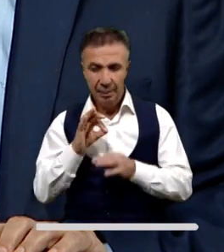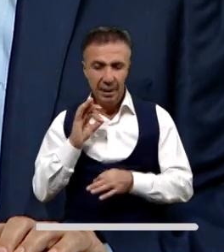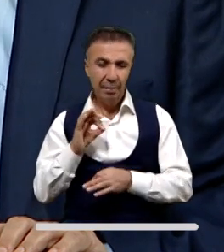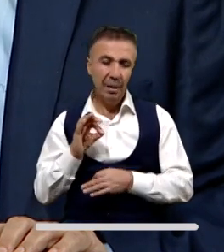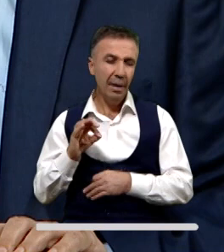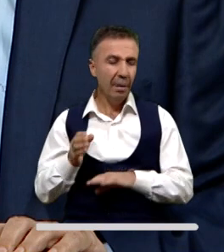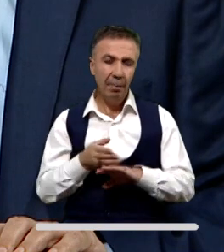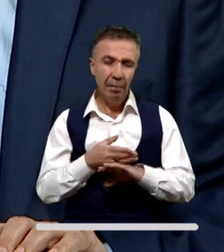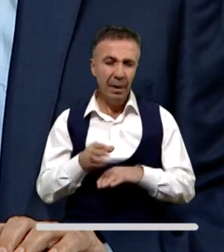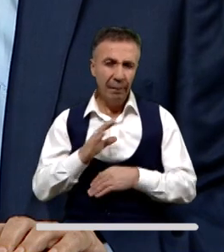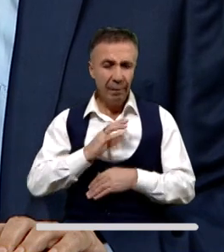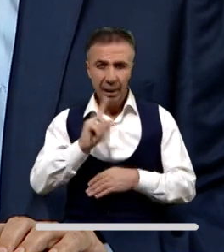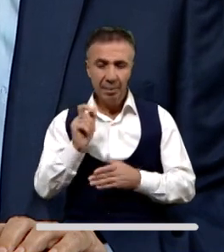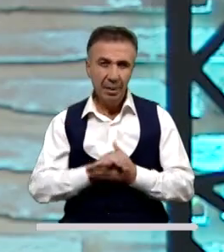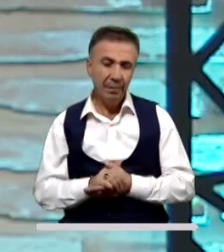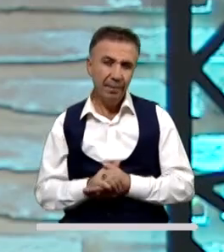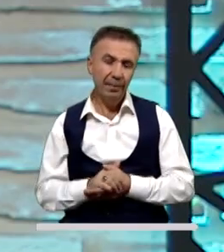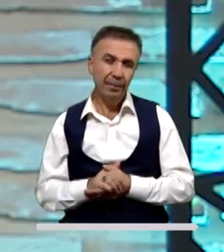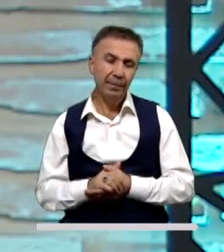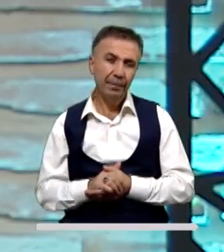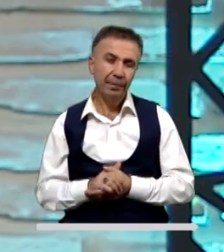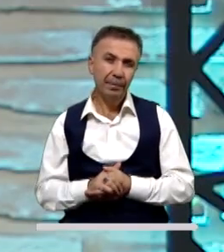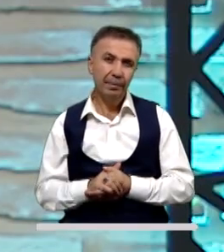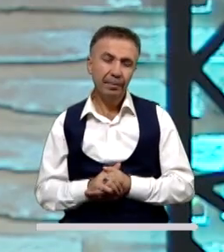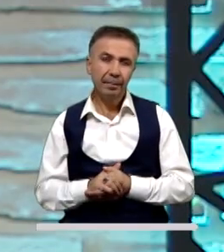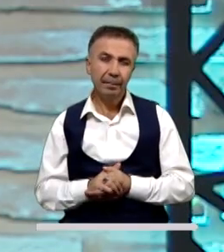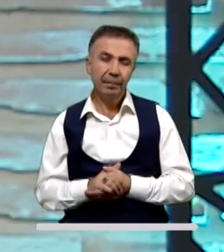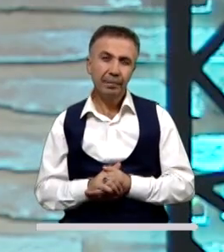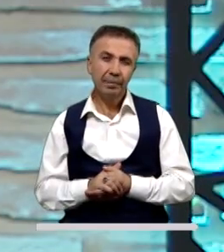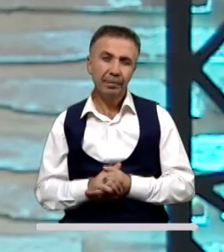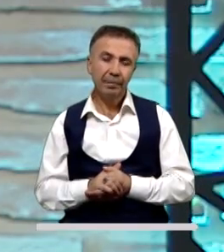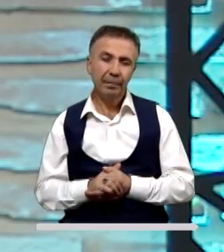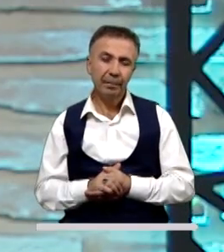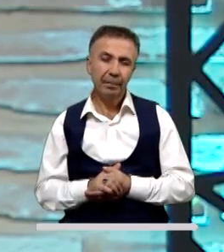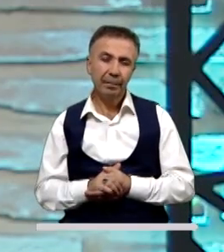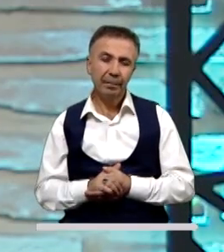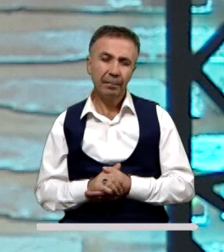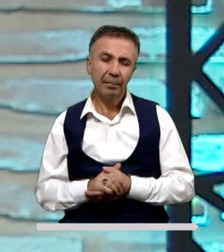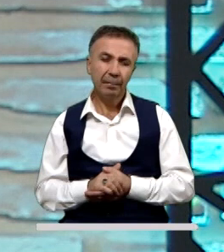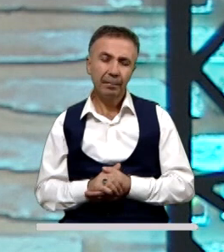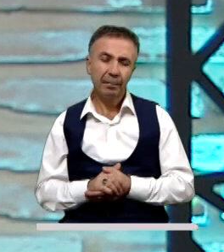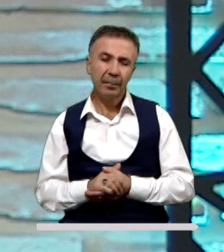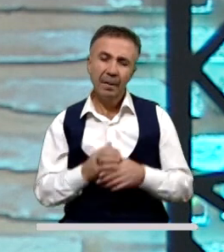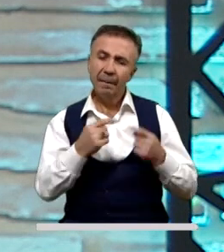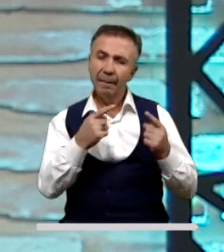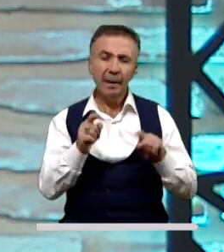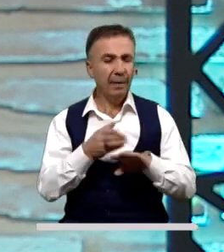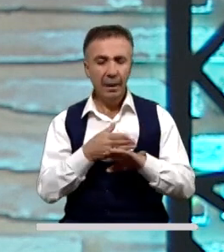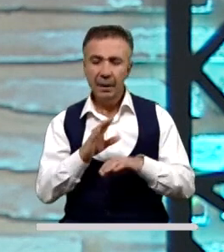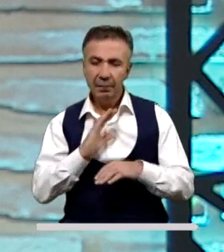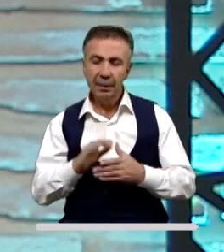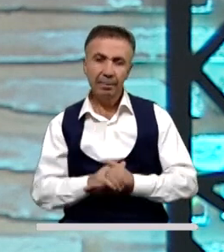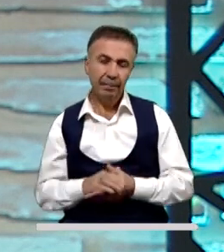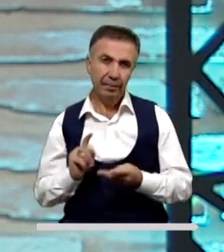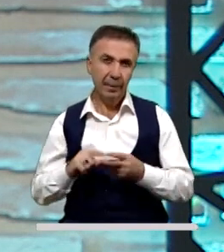varlığı nedir? Sadece bu altın bilezik mi yoksa Hayır. haricen şeyler var mı? Tabii harici altınları da farklı şeyler de var. Tamam. Diğer soru